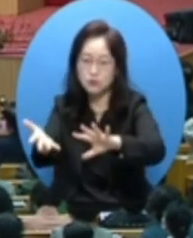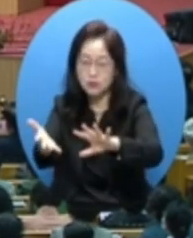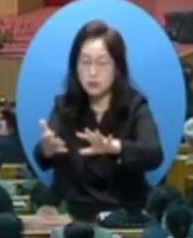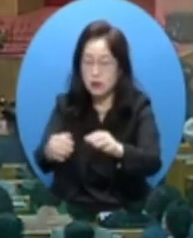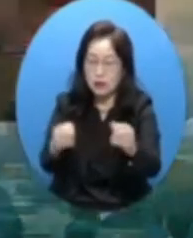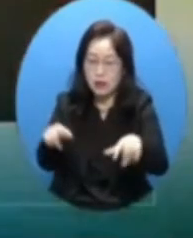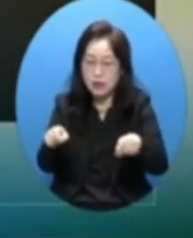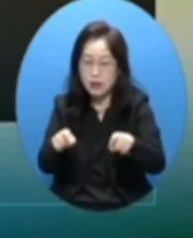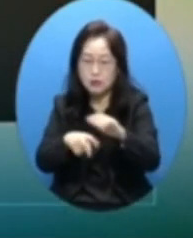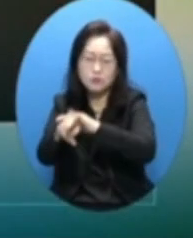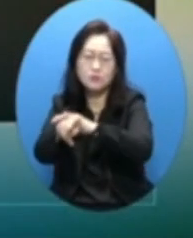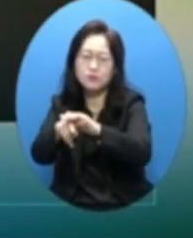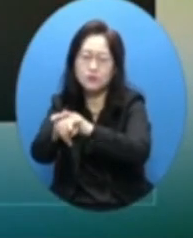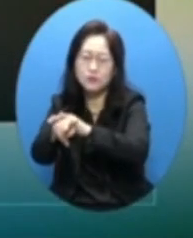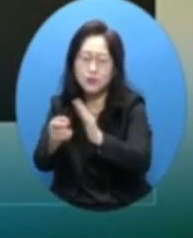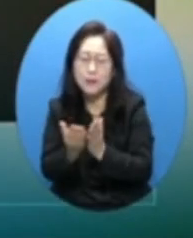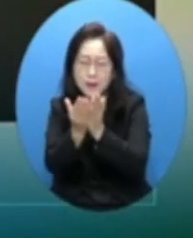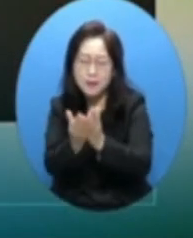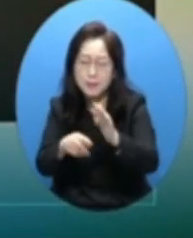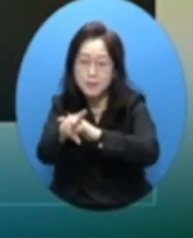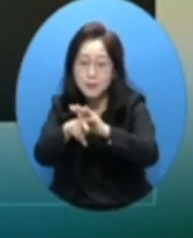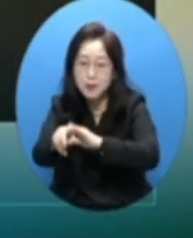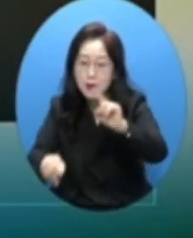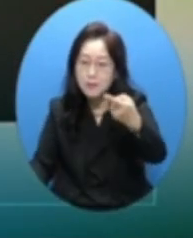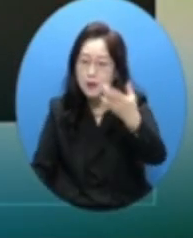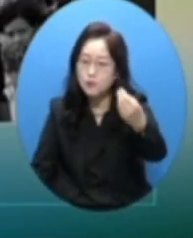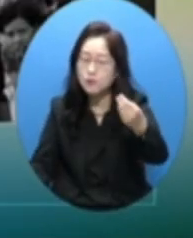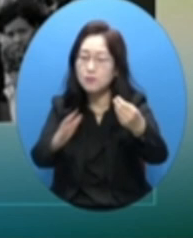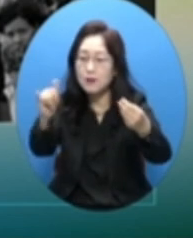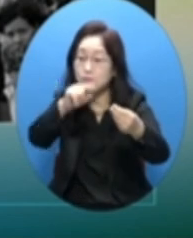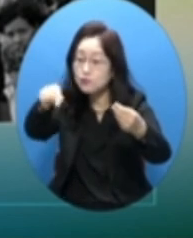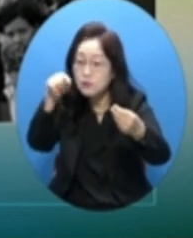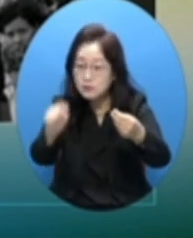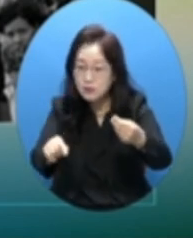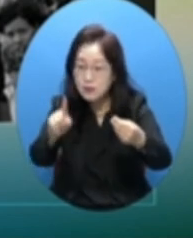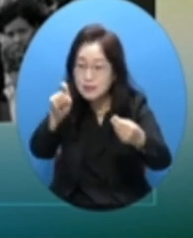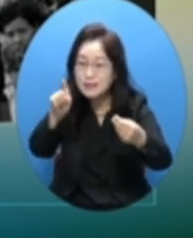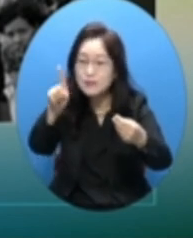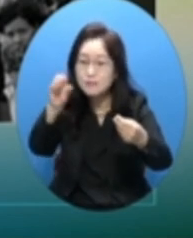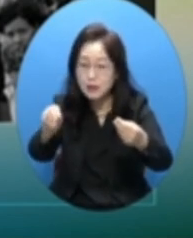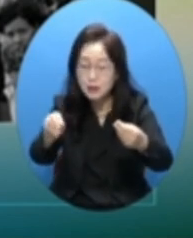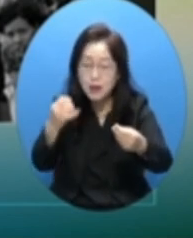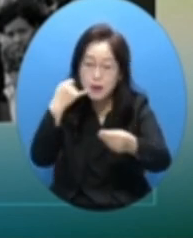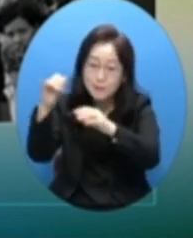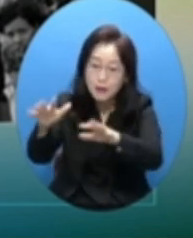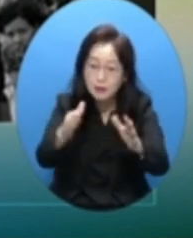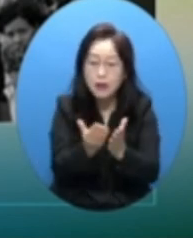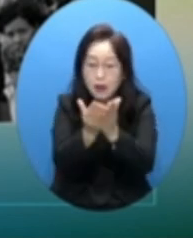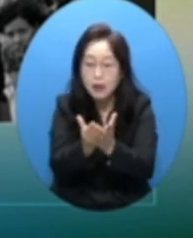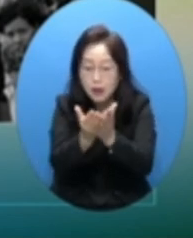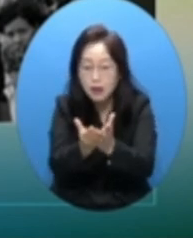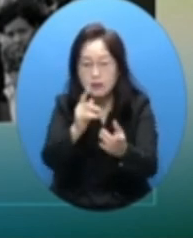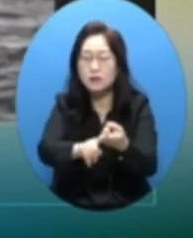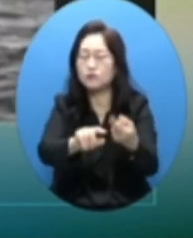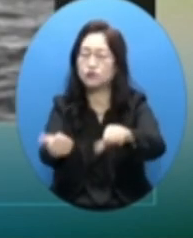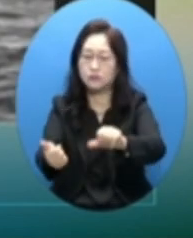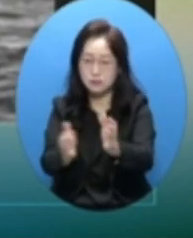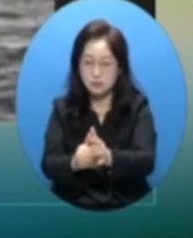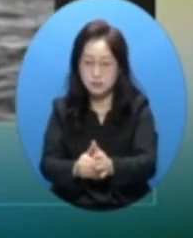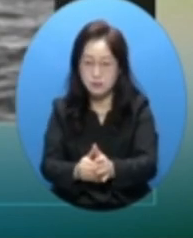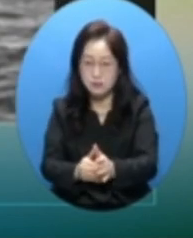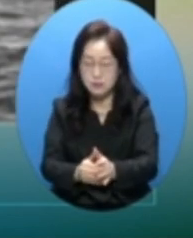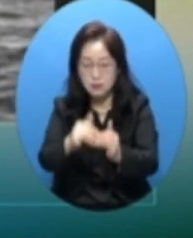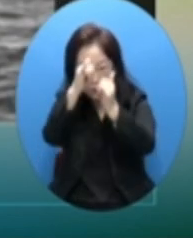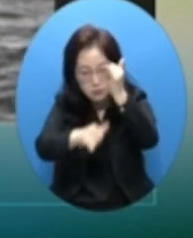보트피부들이 베풀들이 백구만 명인데 그 중에 11만 명이 망망대에서 죽습니다 역사가 주는 교훈입니다